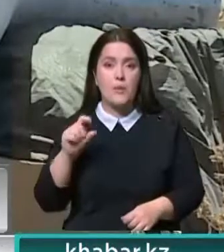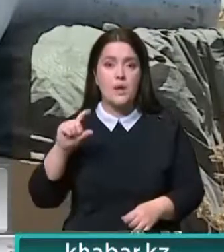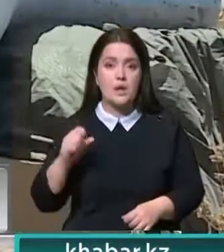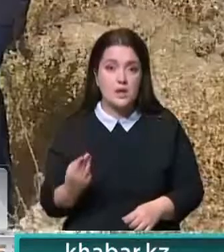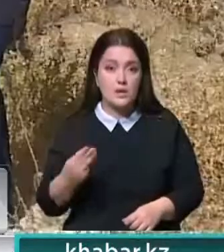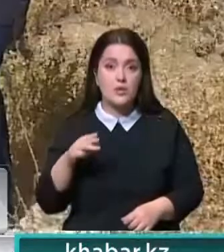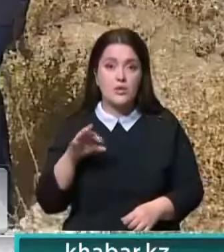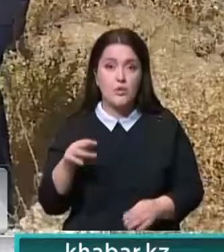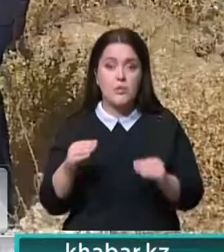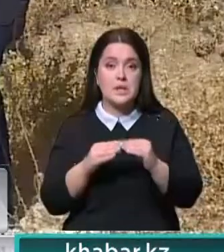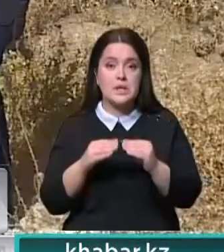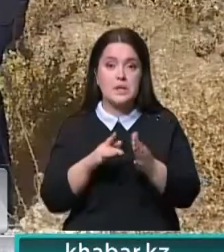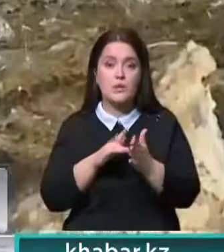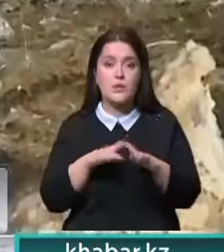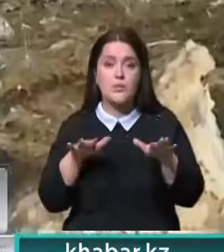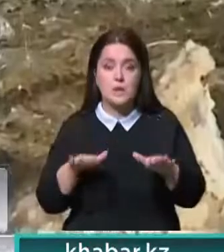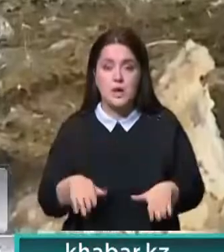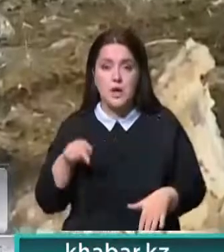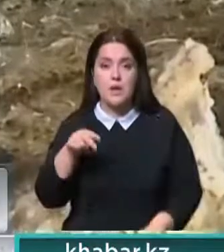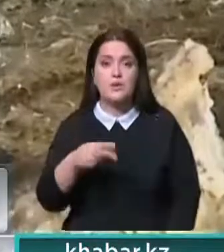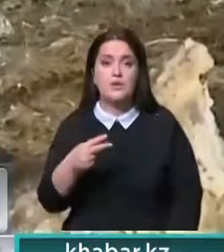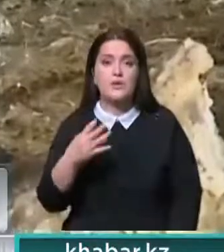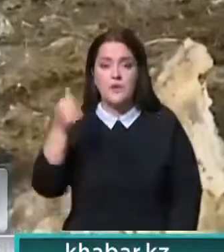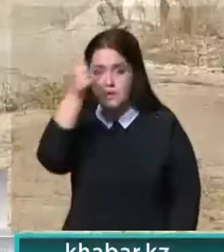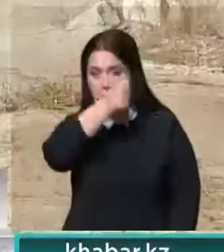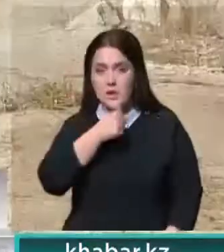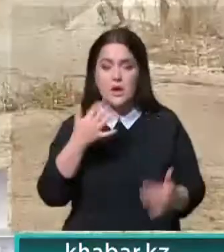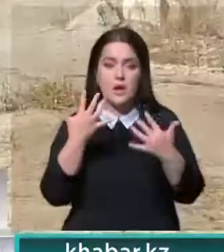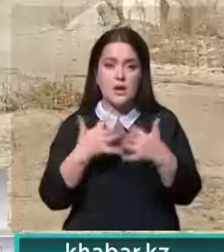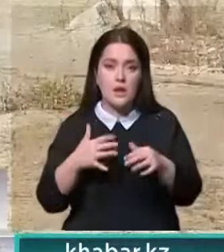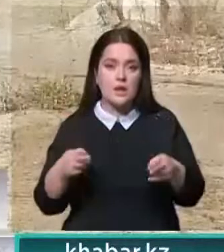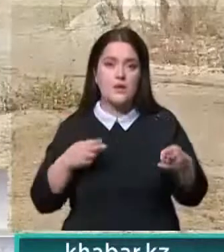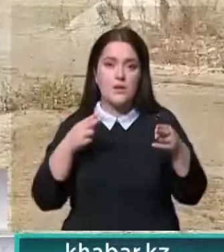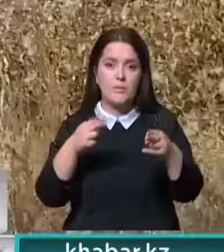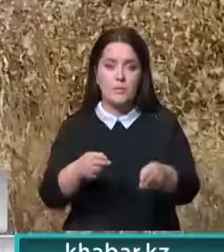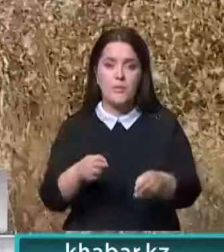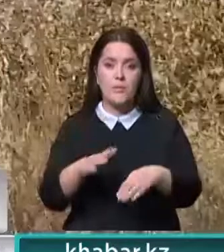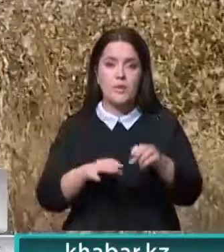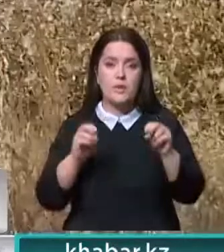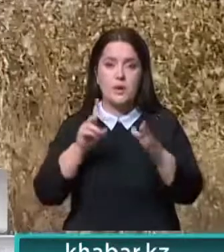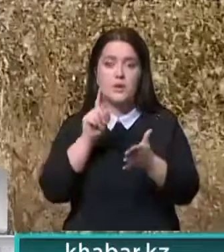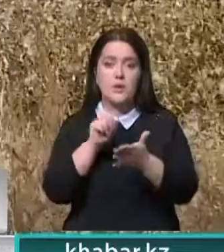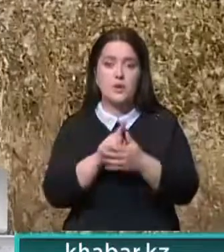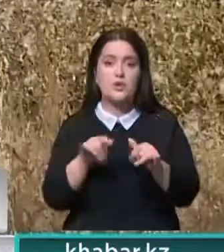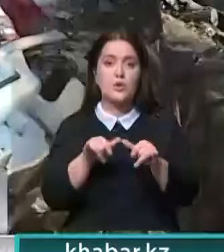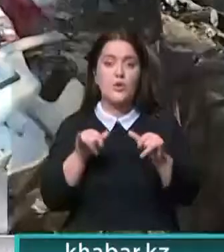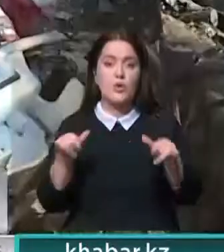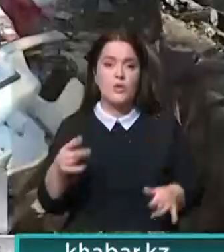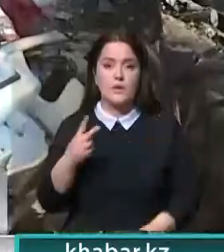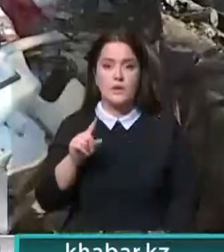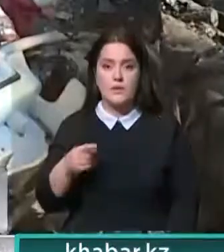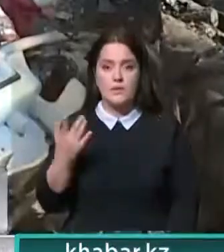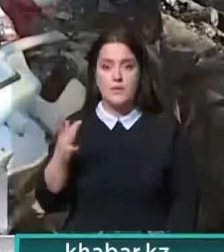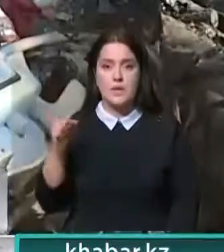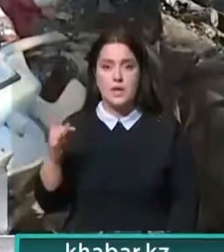озеро Балхаш вошло в топ-10 туристических мест нашей страны, к 2025 году количество приезжающих, по прогнозам специалистов, должно